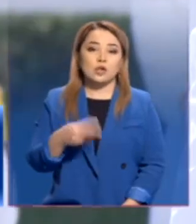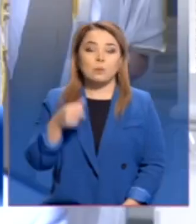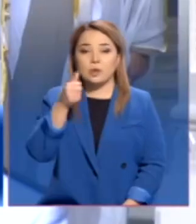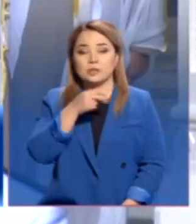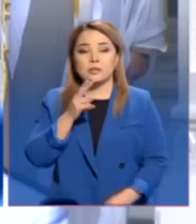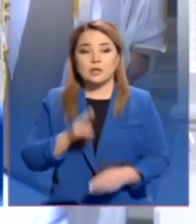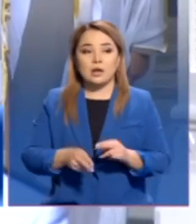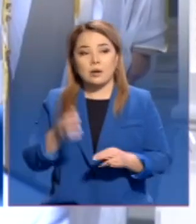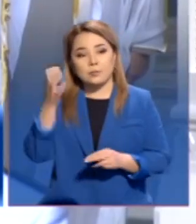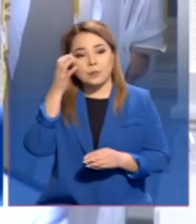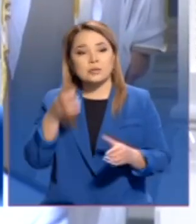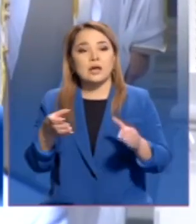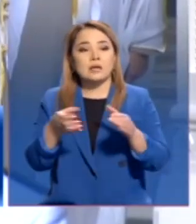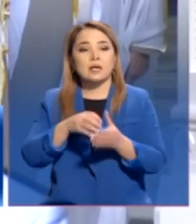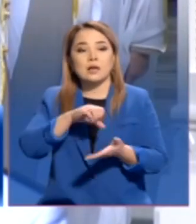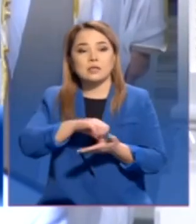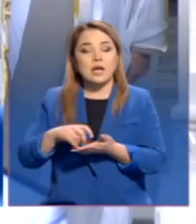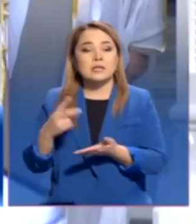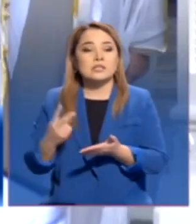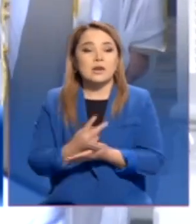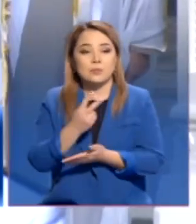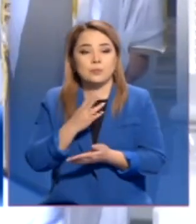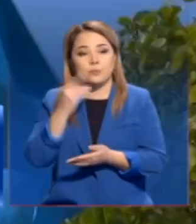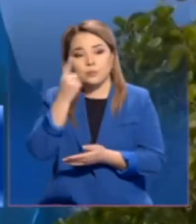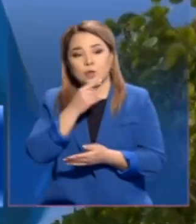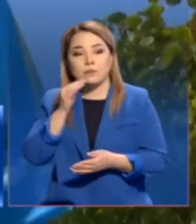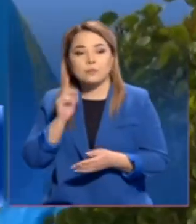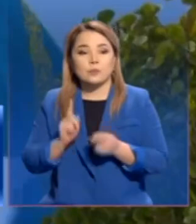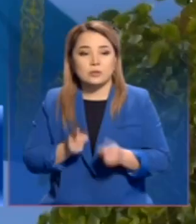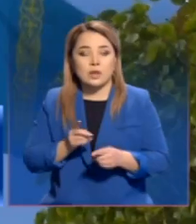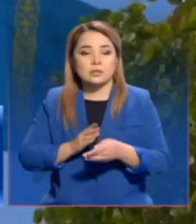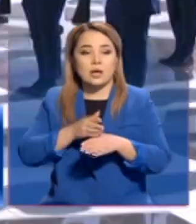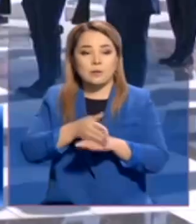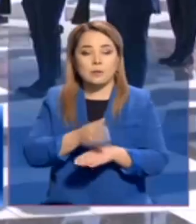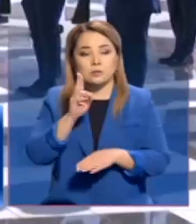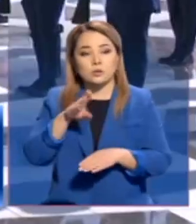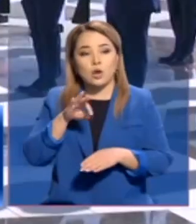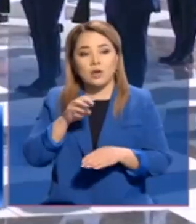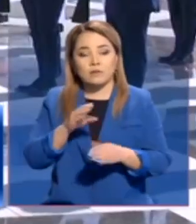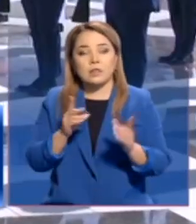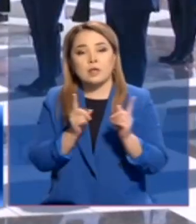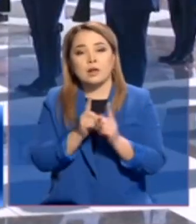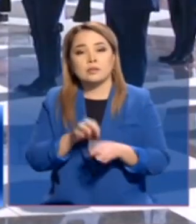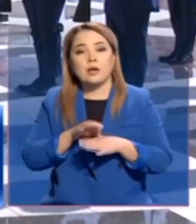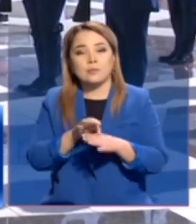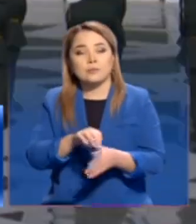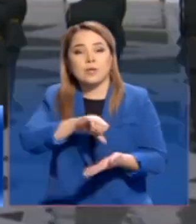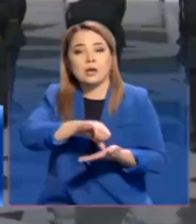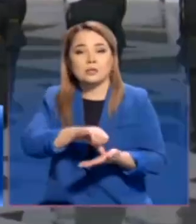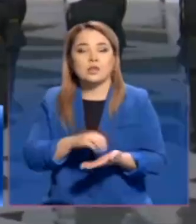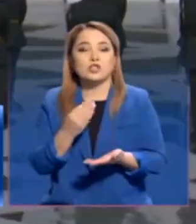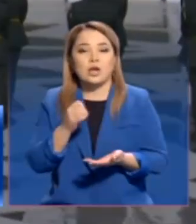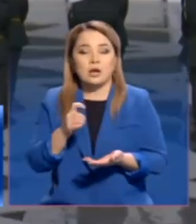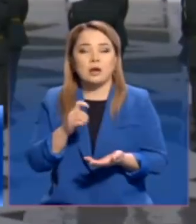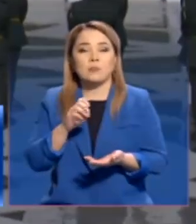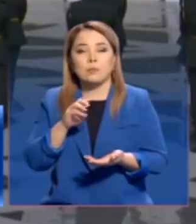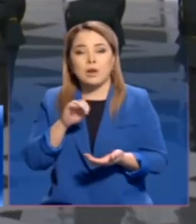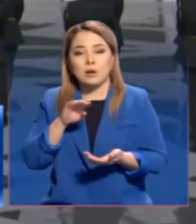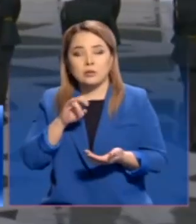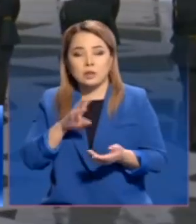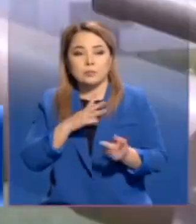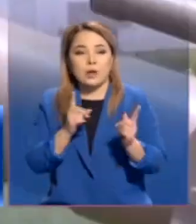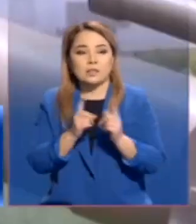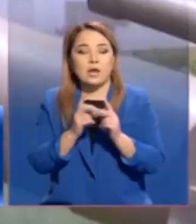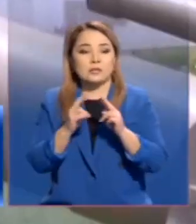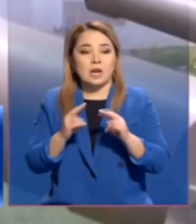жылдан кейін Біріккен Араб әмірліктеріне екінші рет ресми сапармен барған Қасым Жомарт Тоқаевты Шейх Мұхаммед бен Заид әл Нахаян әл Ватан сарайында қарсы